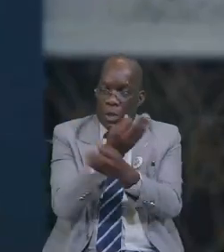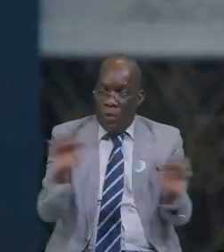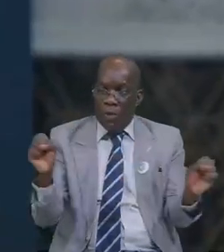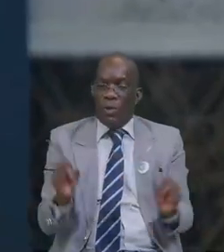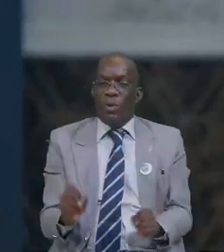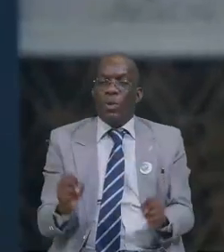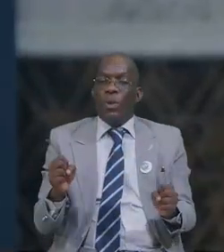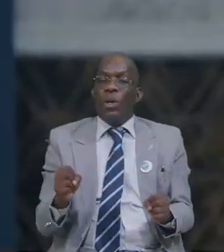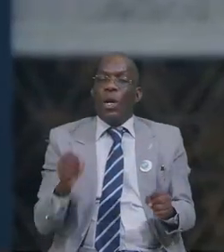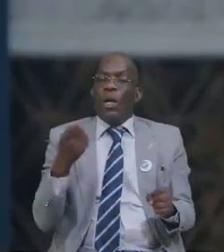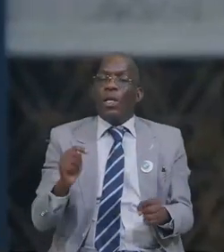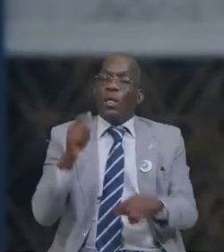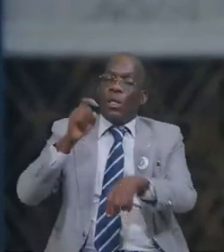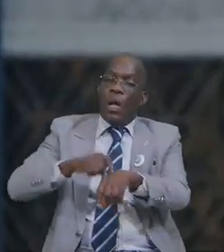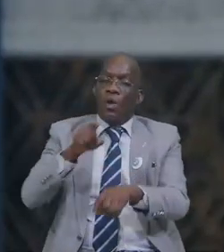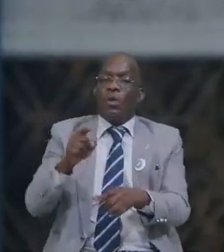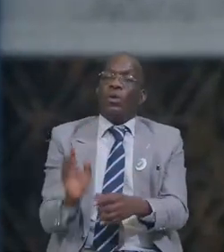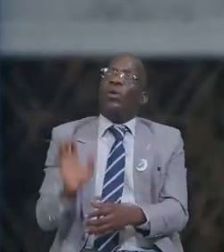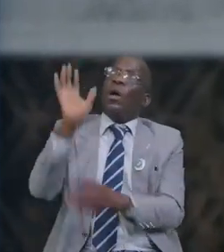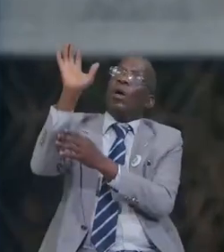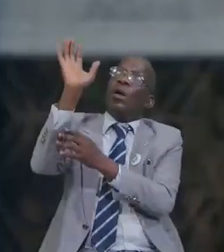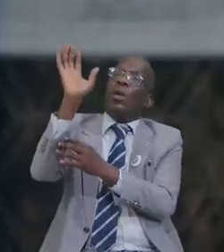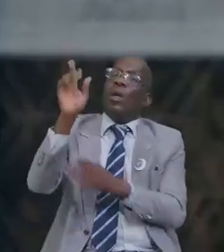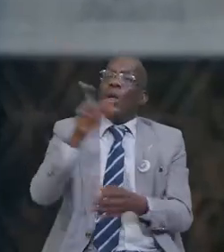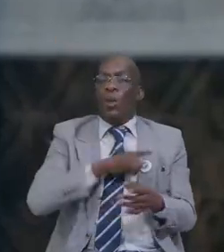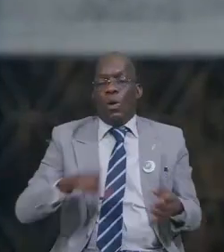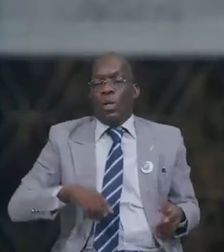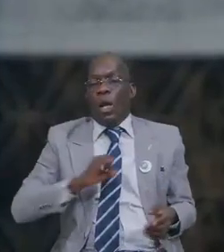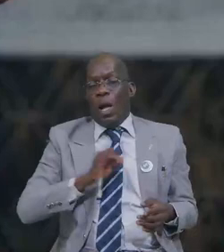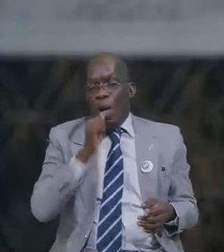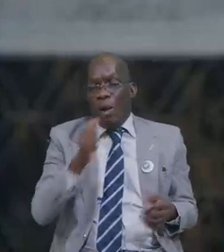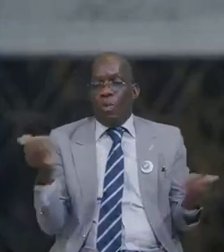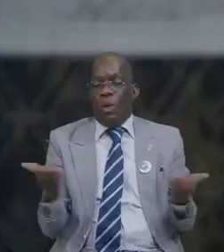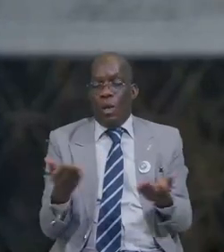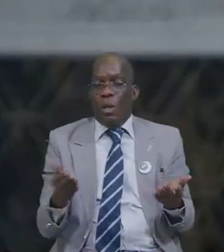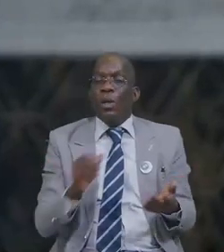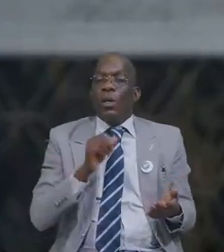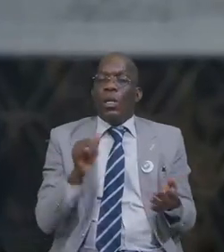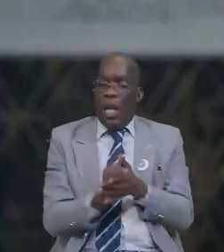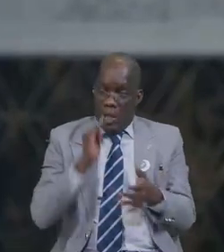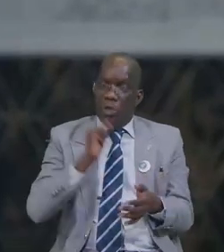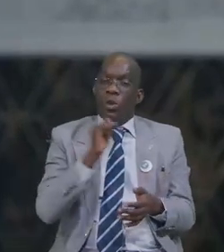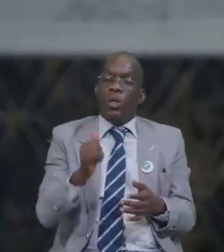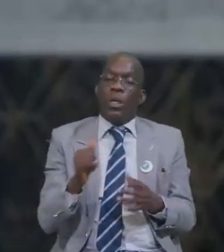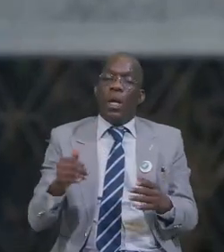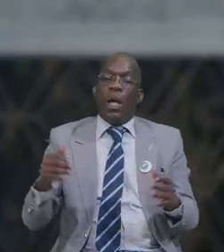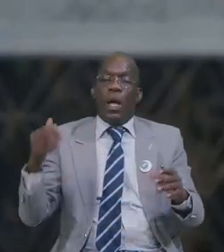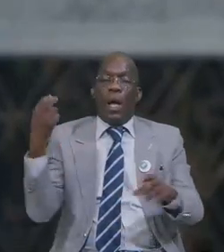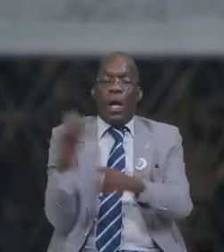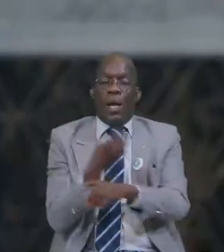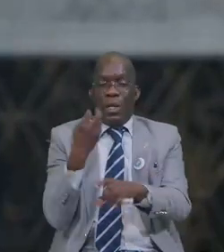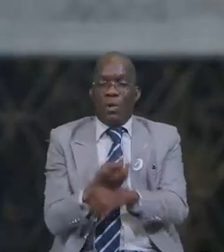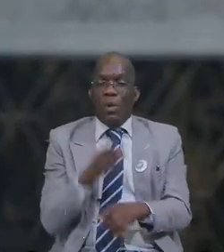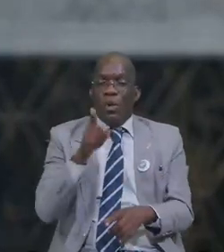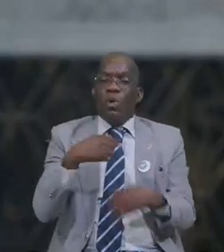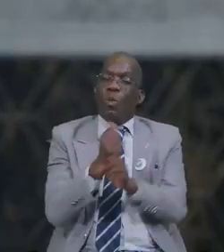salut. Et dès que tu lèves seulement ta main et tu dis, Seigneur, je suis là. Ce n'est pas aussi difficile, non? Tu prends